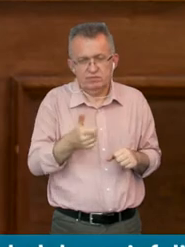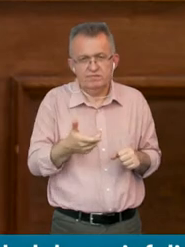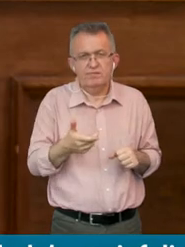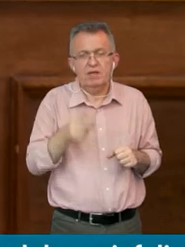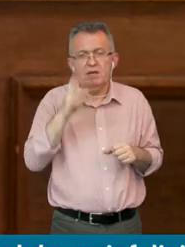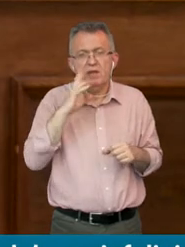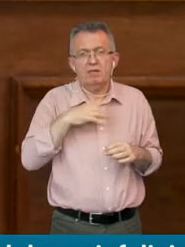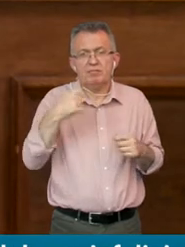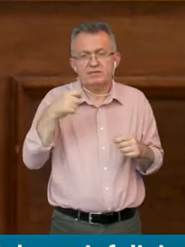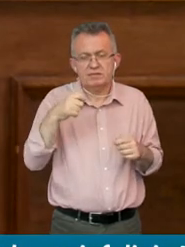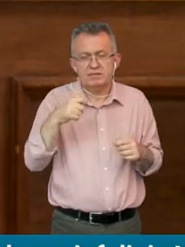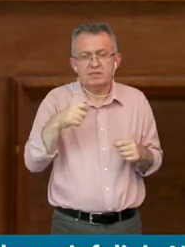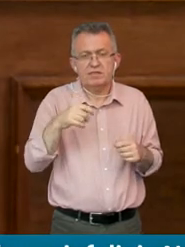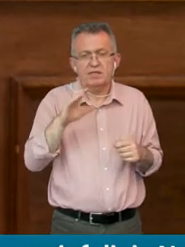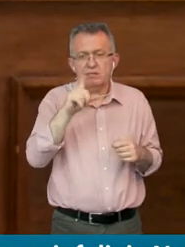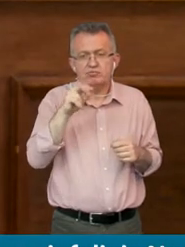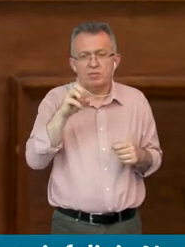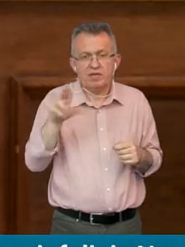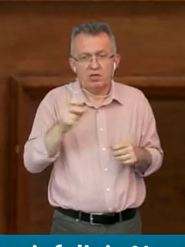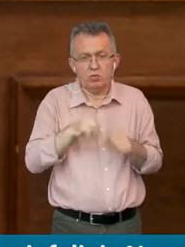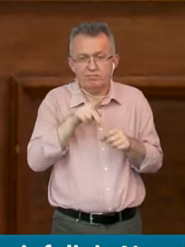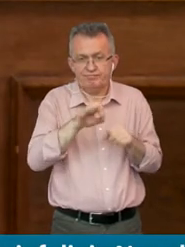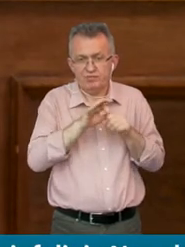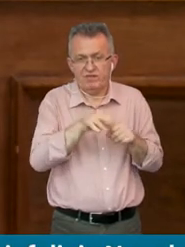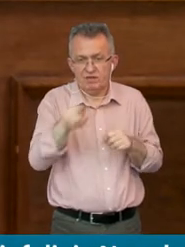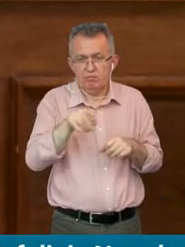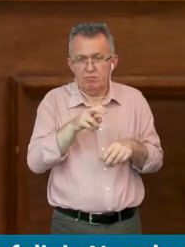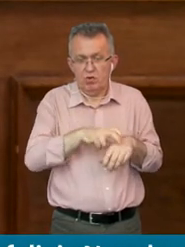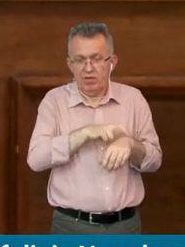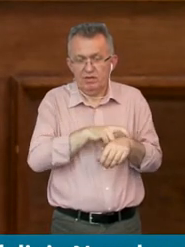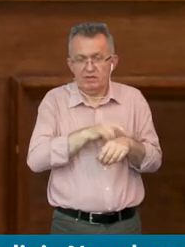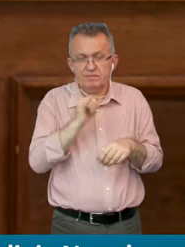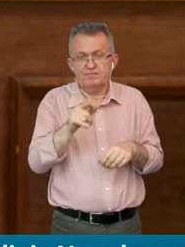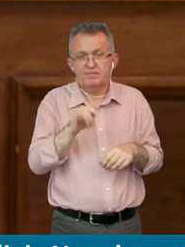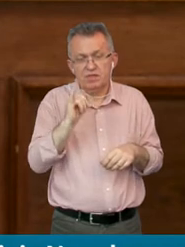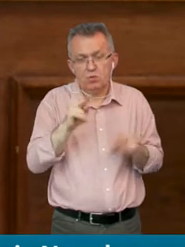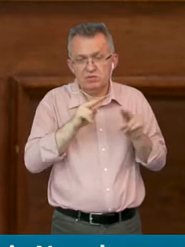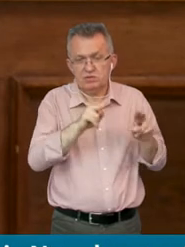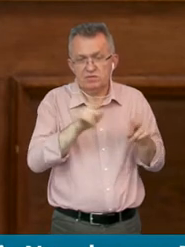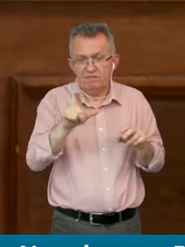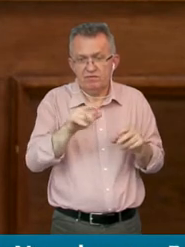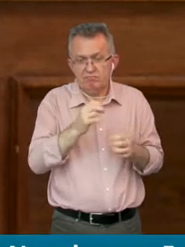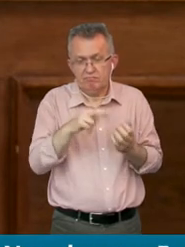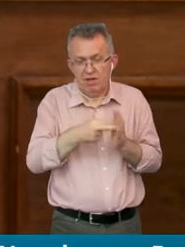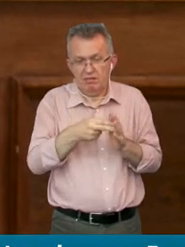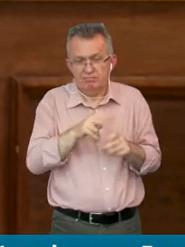pan prezydent Michał Przepiera, który zajmuje się tym projektem i uczestniczy w procesie projektowania